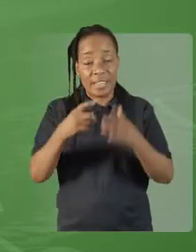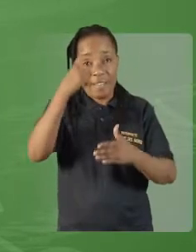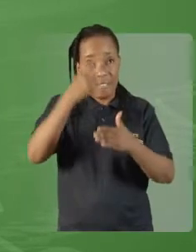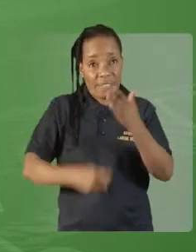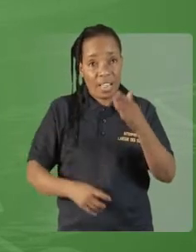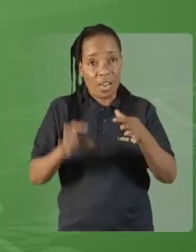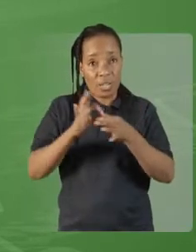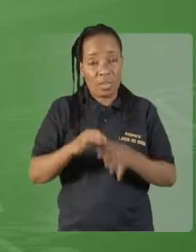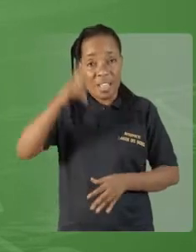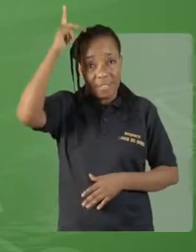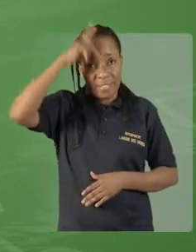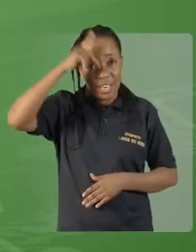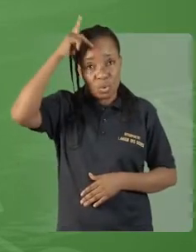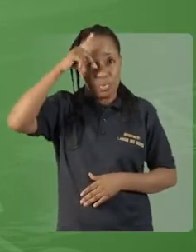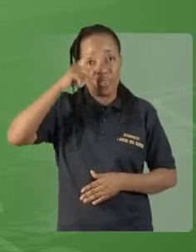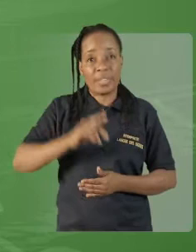la philosophie ».